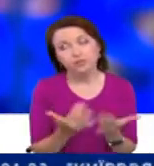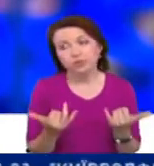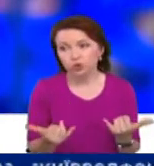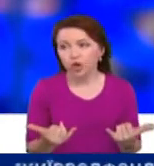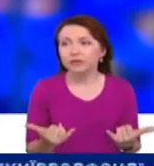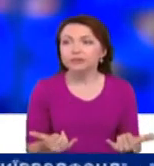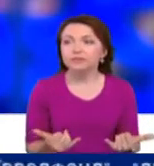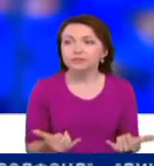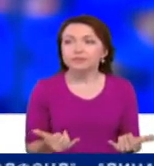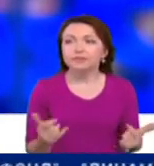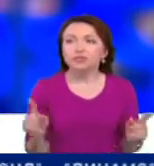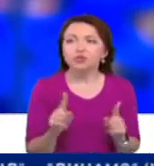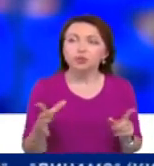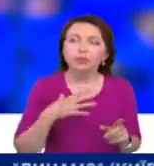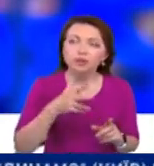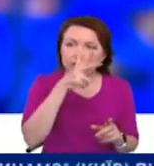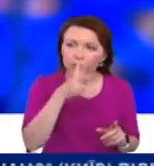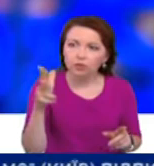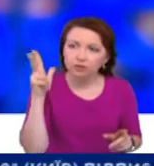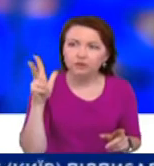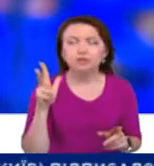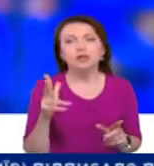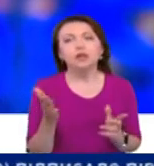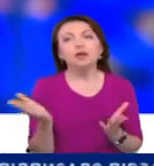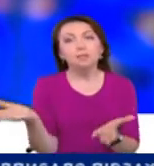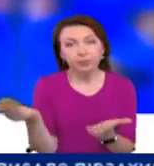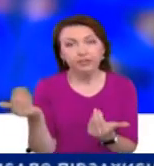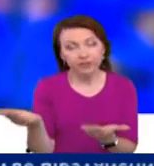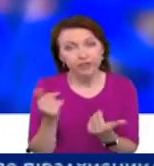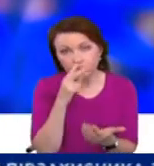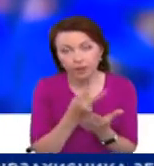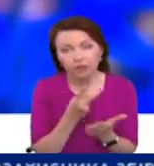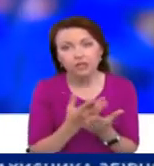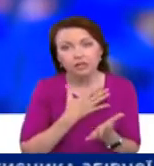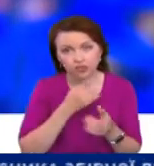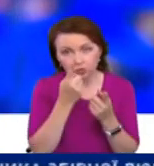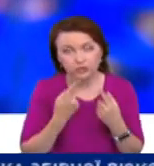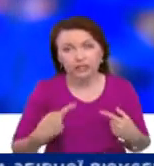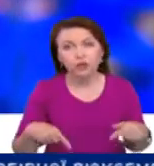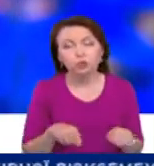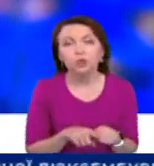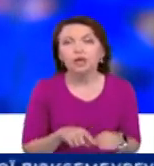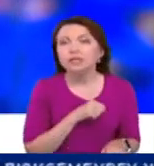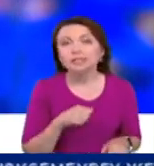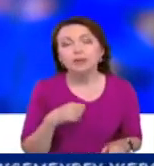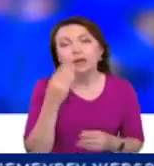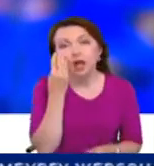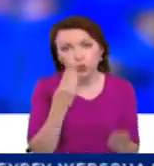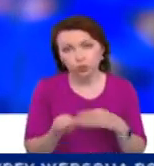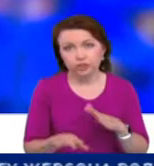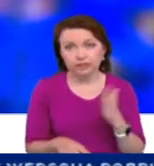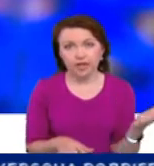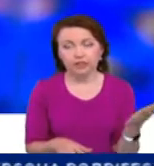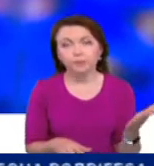сейчас, то, что было 3 года назад, привлечь, именно показать нашу страну с самой наилучшей стороны. Потому